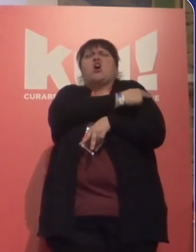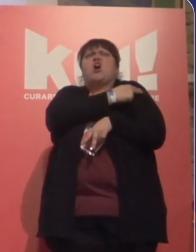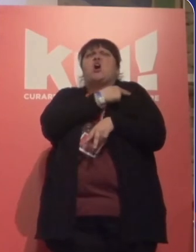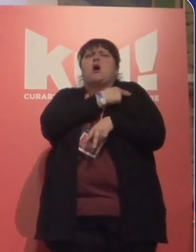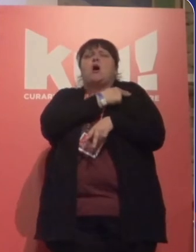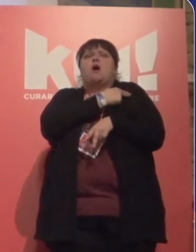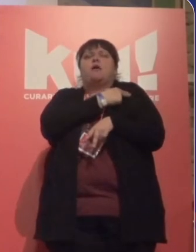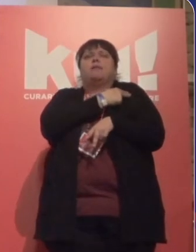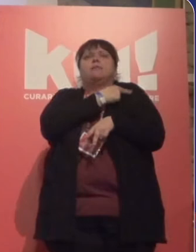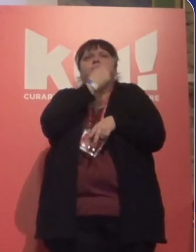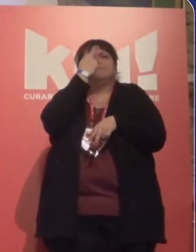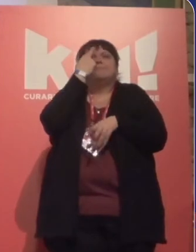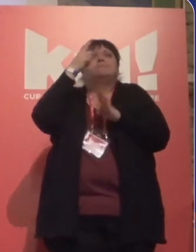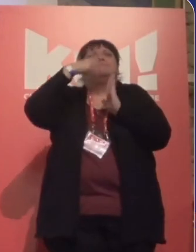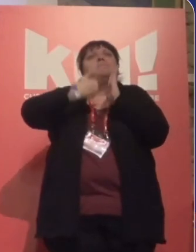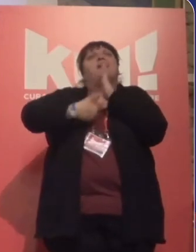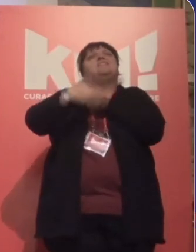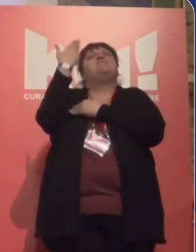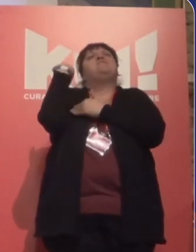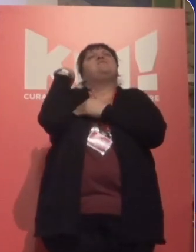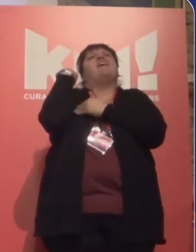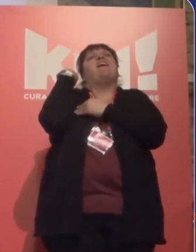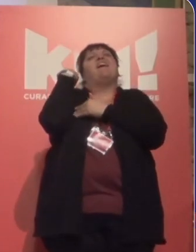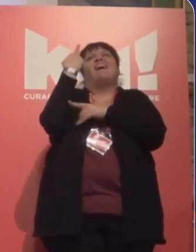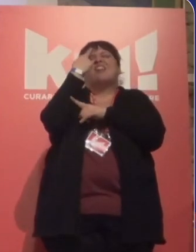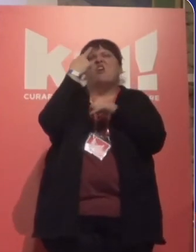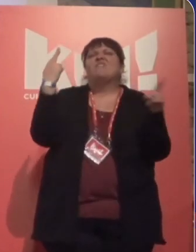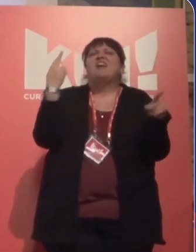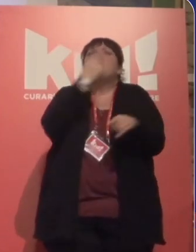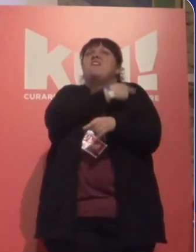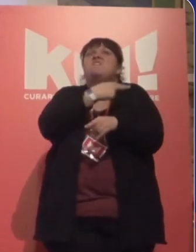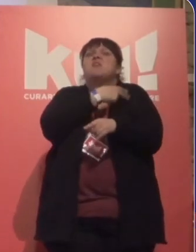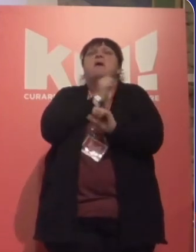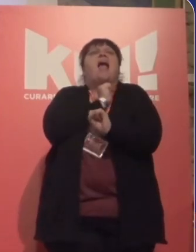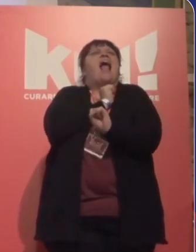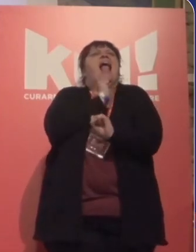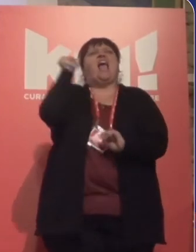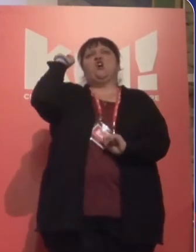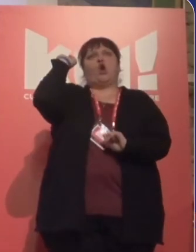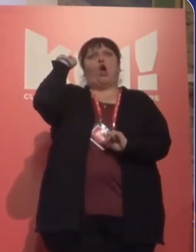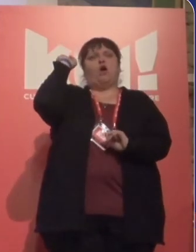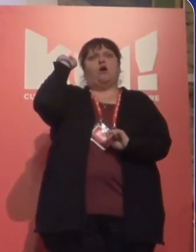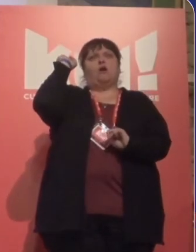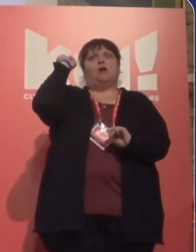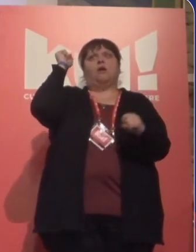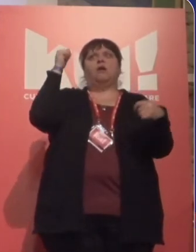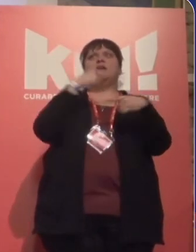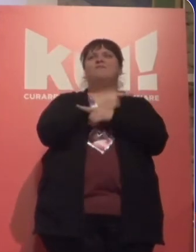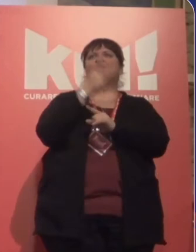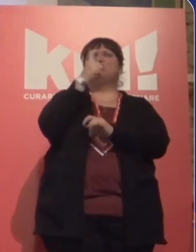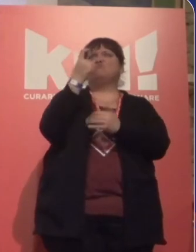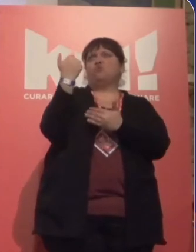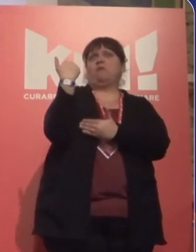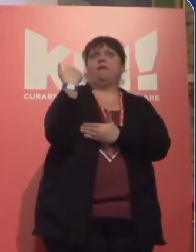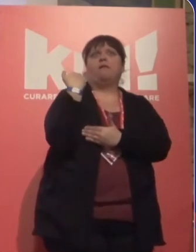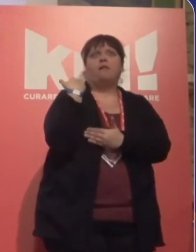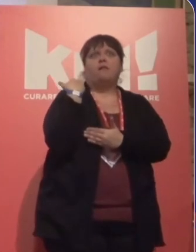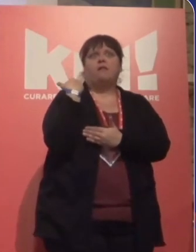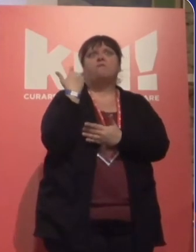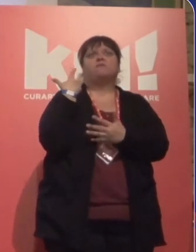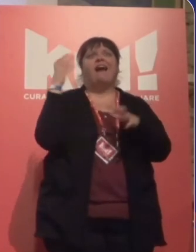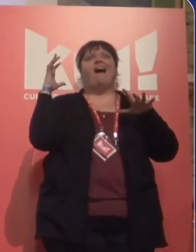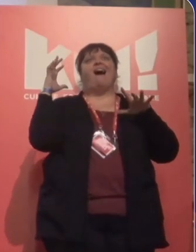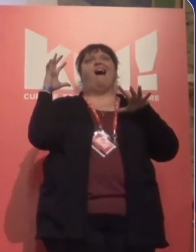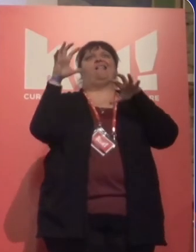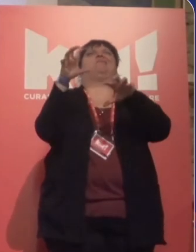mesi fa ce lo ricordiamo l'altro giorno hanno invece assalito un pronto soccorso di